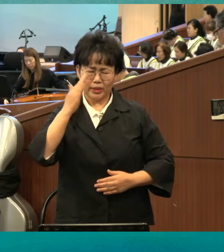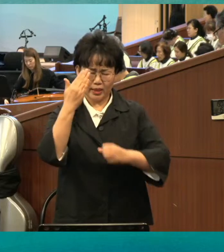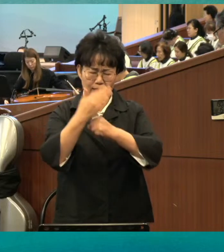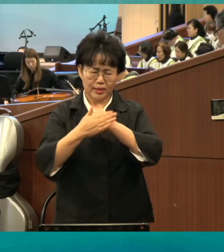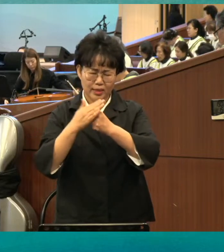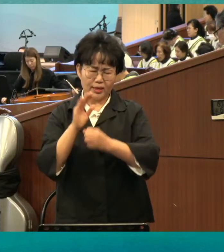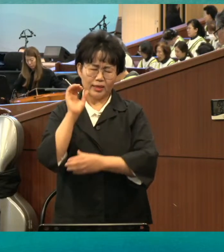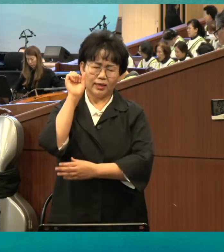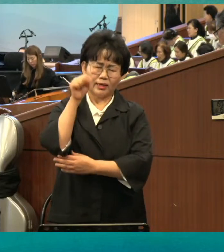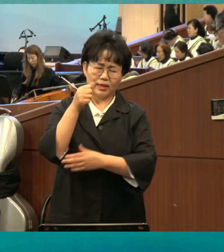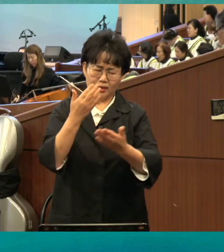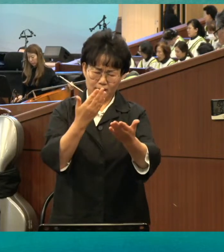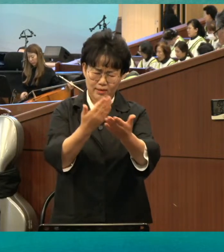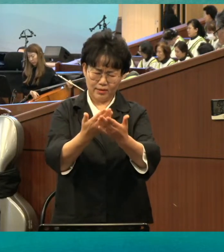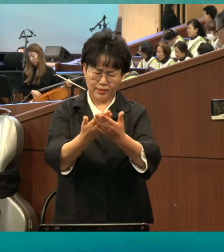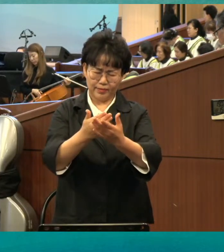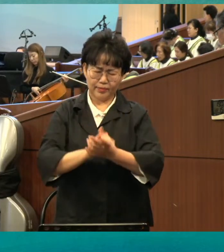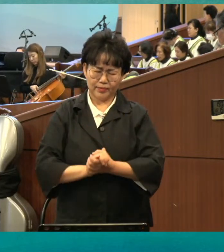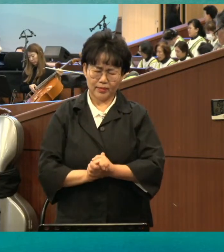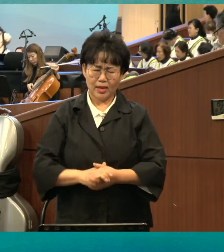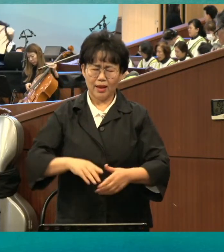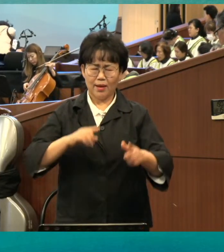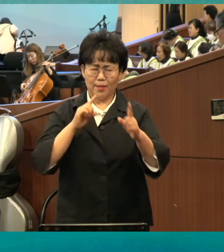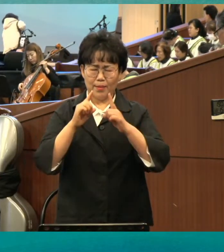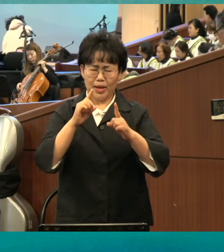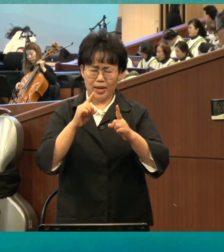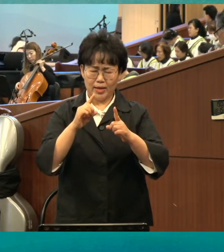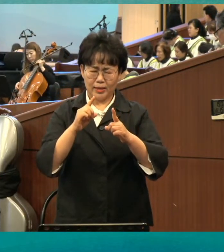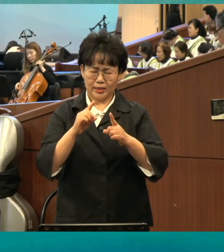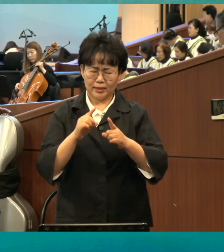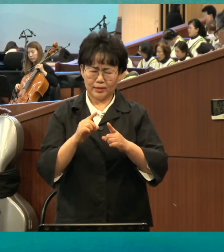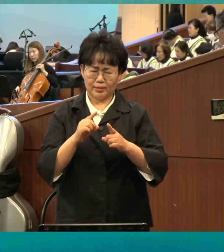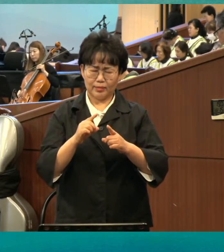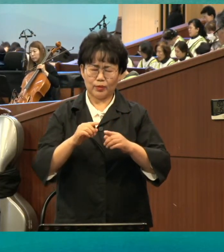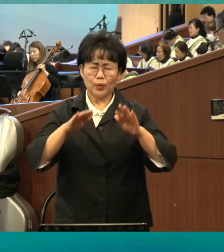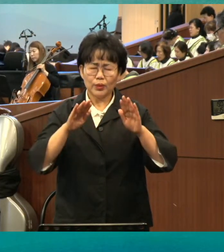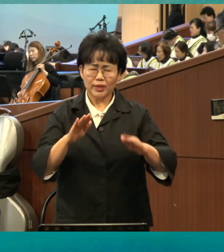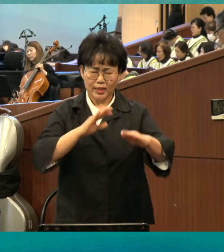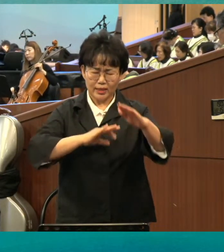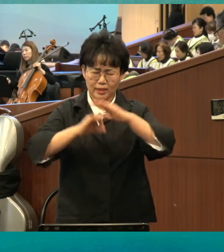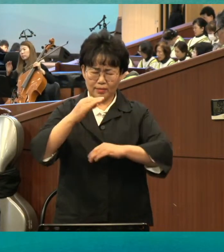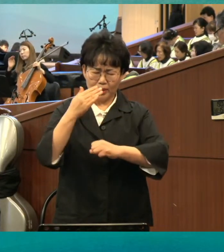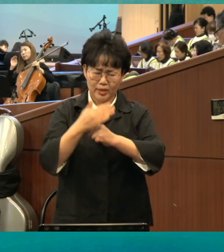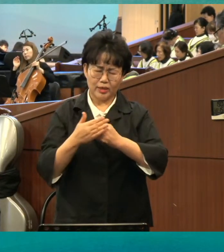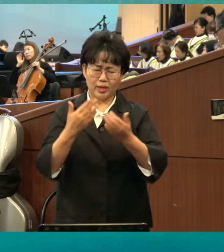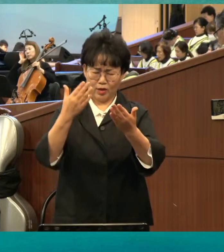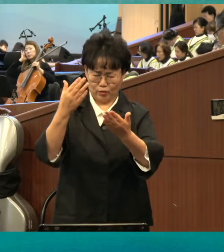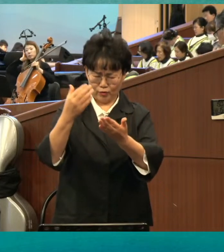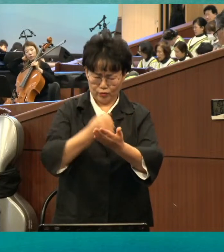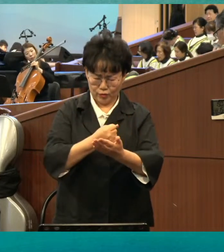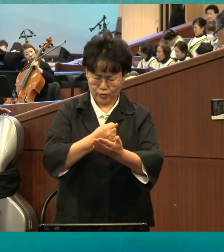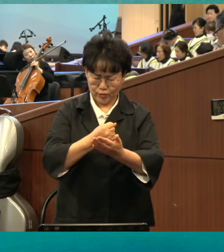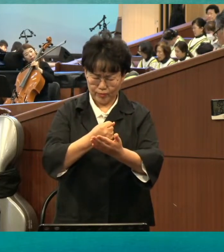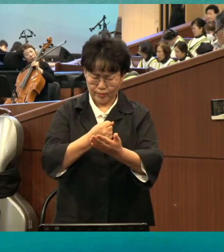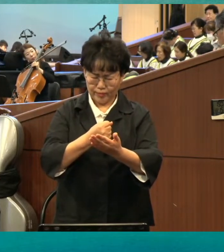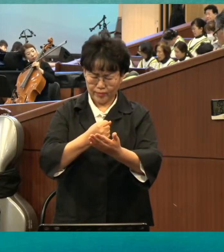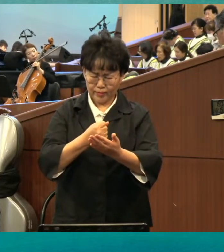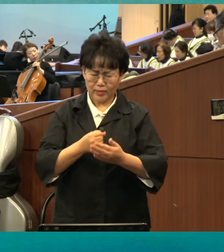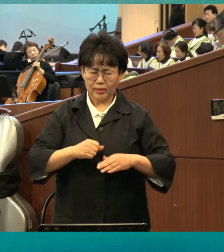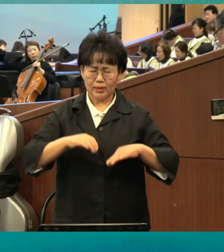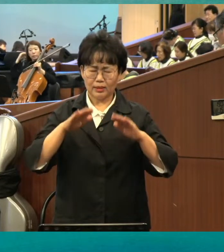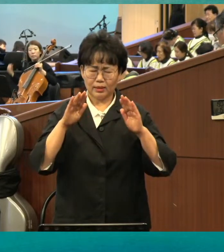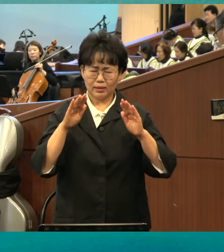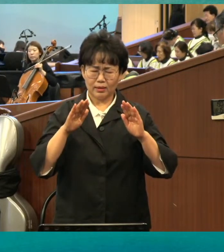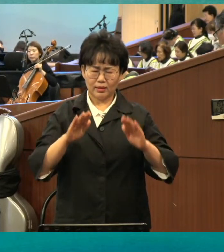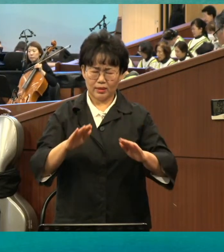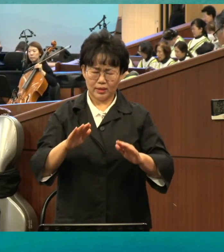허락하여 주시옵소서. 말씀으로 우리에게 오늘 이 아침에도 은혜를 주시고 또 우리의 영혼이 이 한 해를